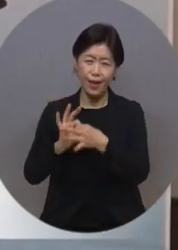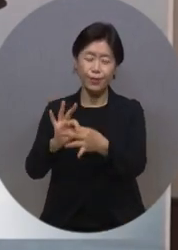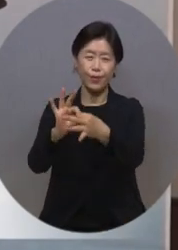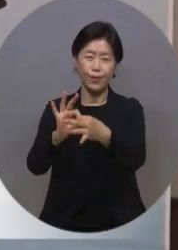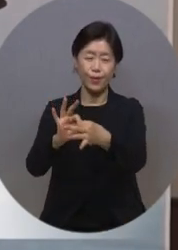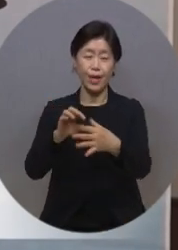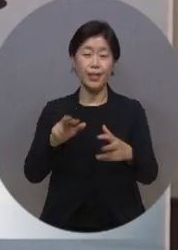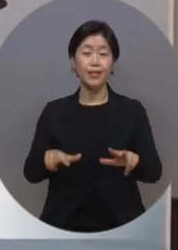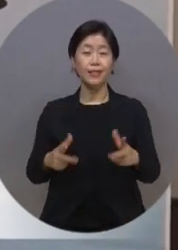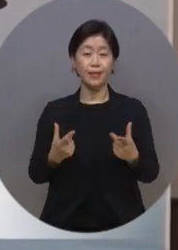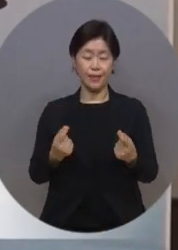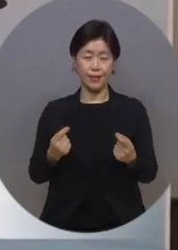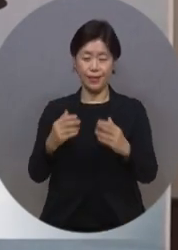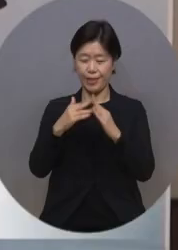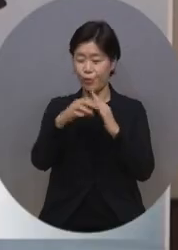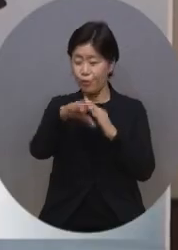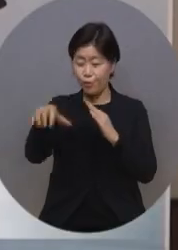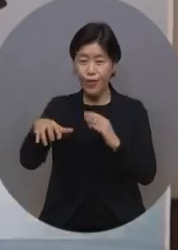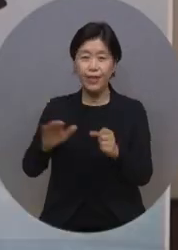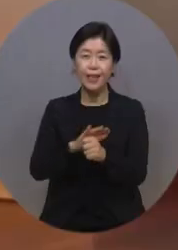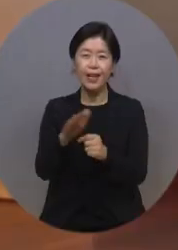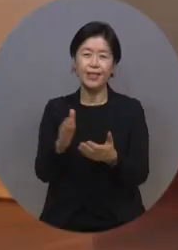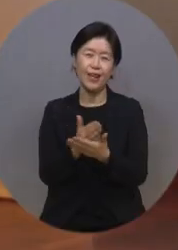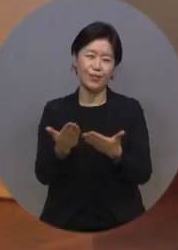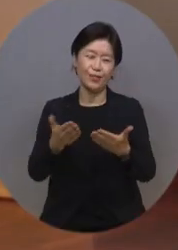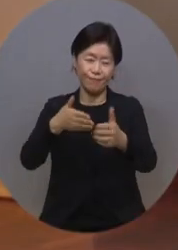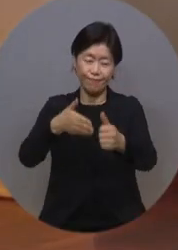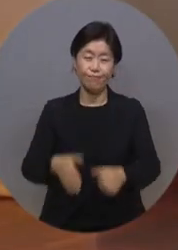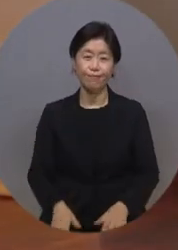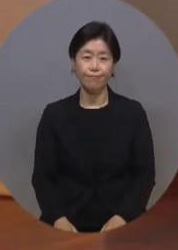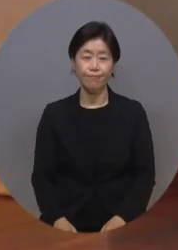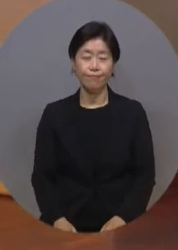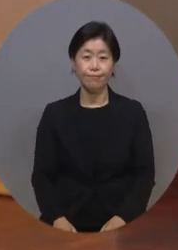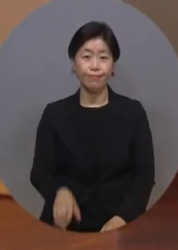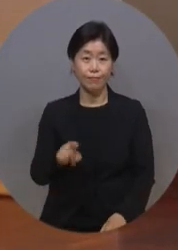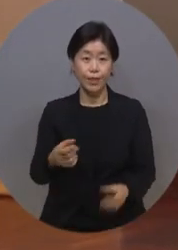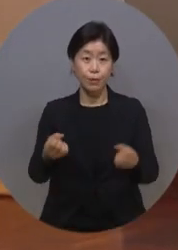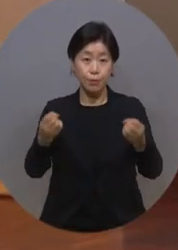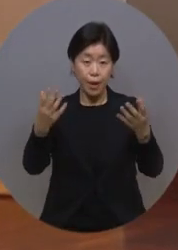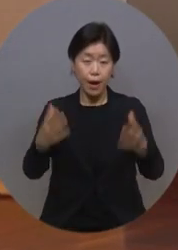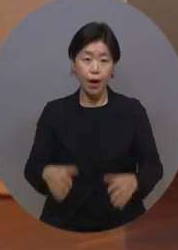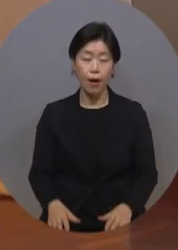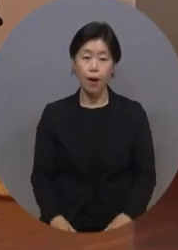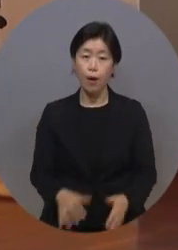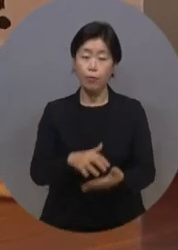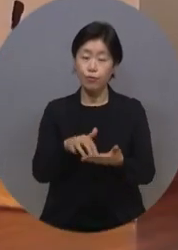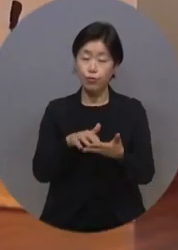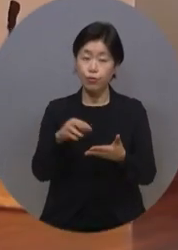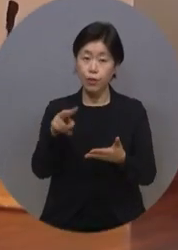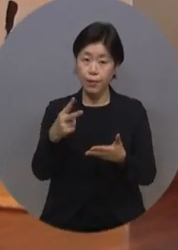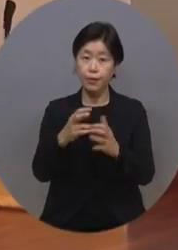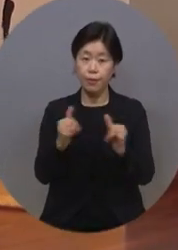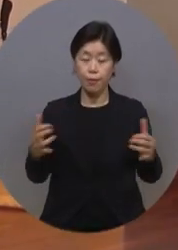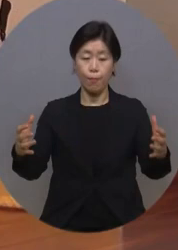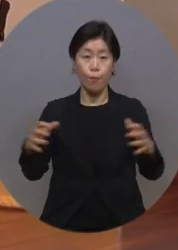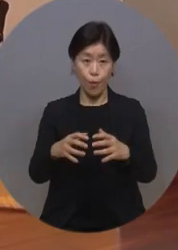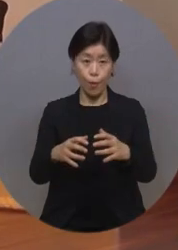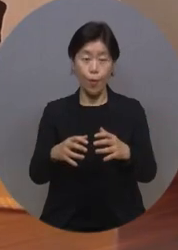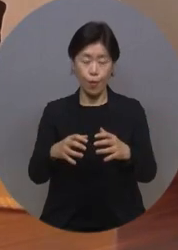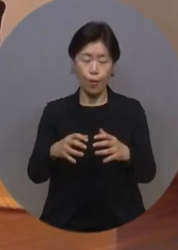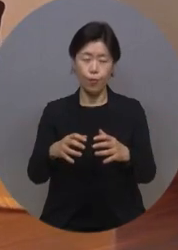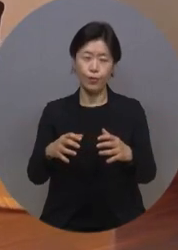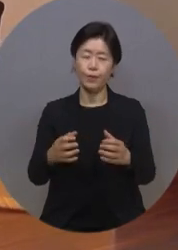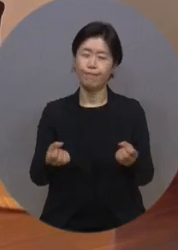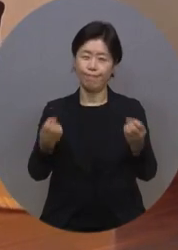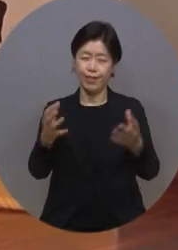계속 이웃에게 사랑을 나눠주는 일을 해주시기 바랍니다. 연탄 나눔 발대식은 200여 명이 함께한 가운데 따뜻하고 훈훈한 분위기